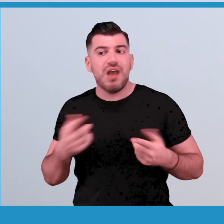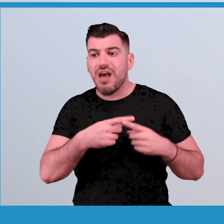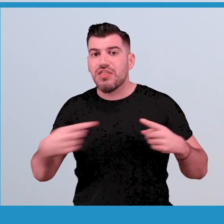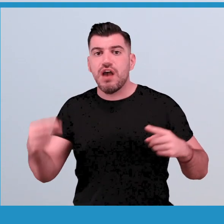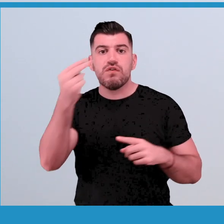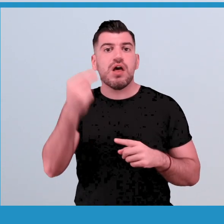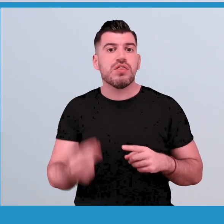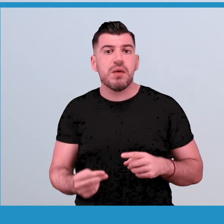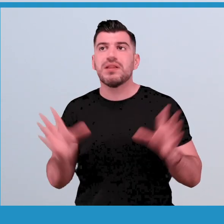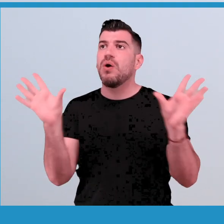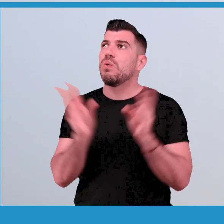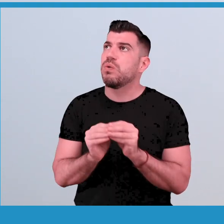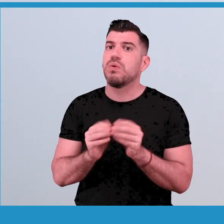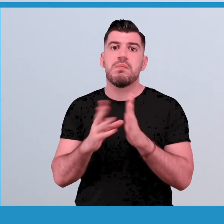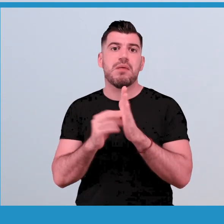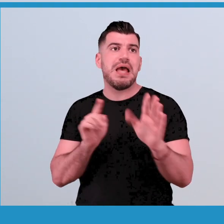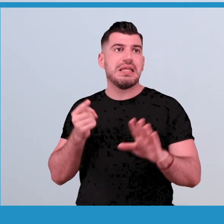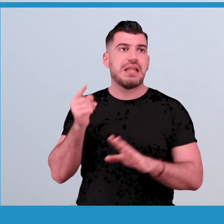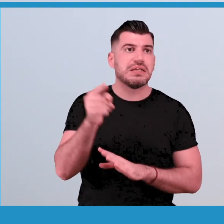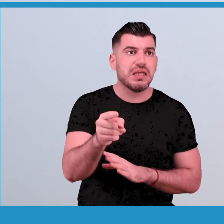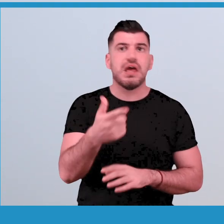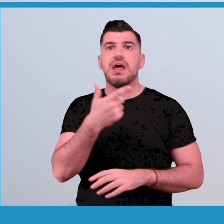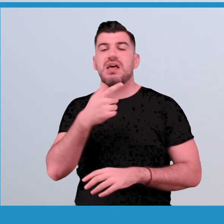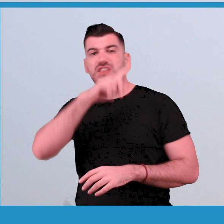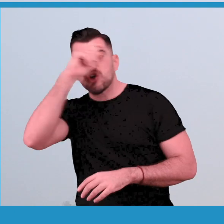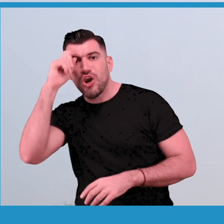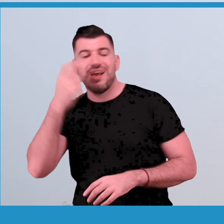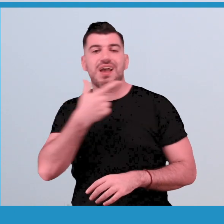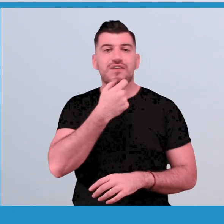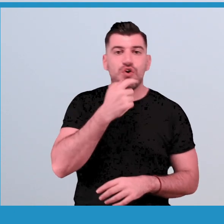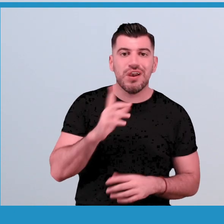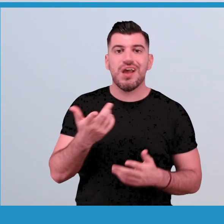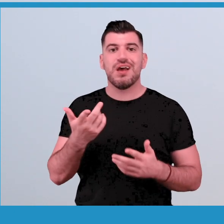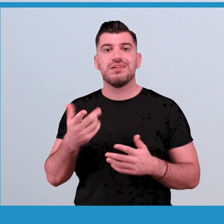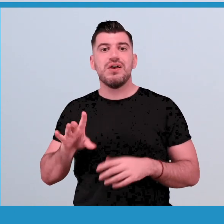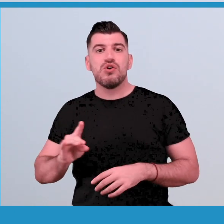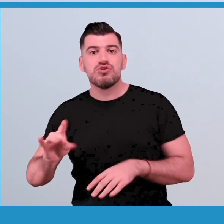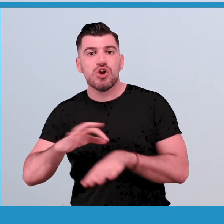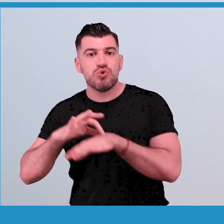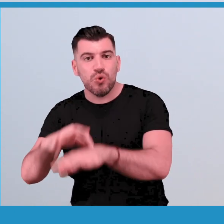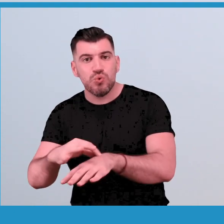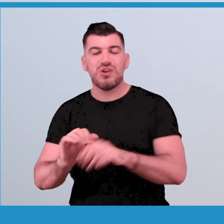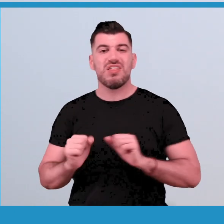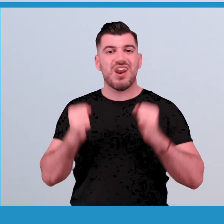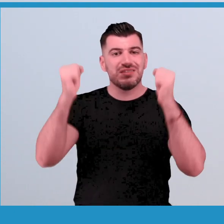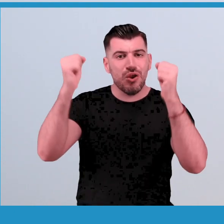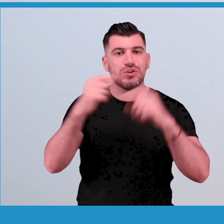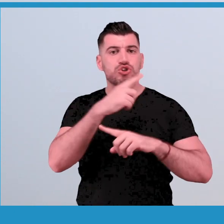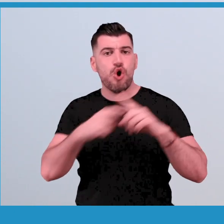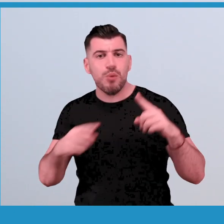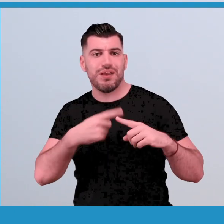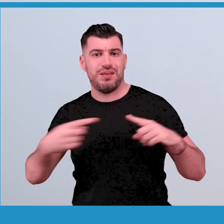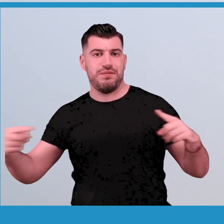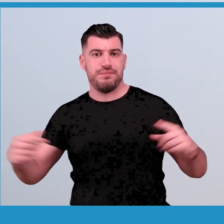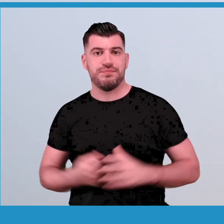θέματα αναπηρίας. Ταξίδια, δυσκολίες, ευκολίες, αθλητικές δραστηριότητες, σκύλους οδηγούς, χόμπι και πολλά άλλα.